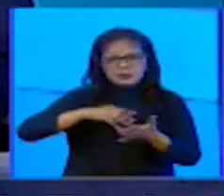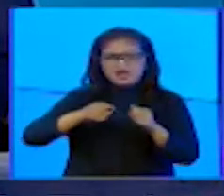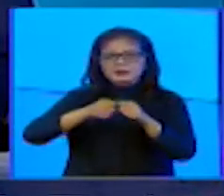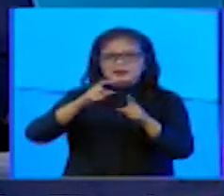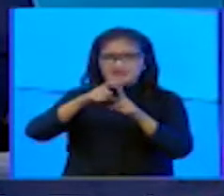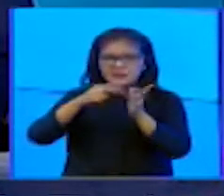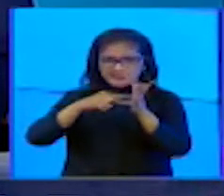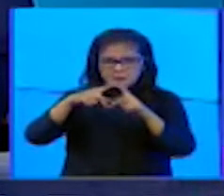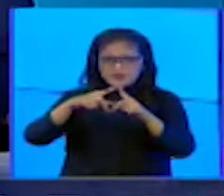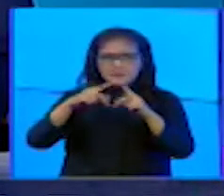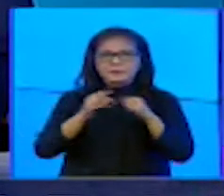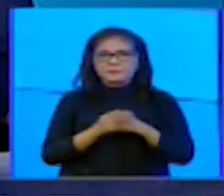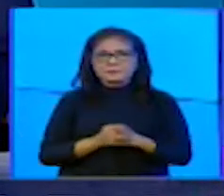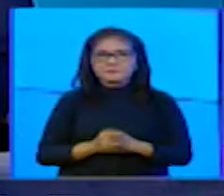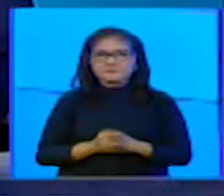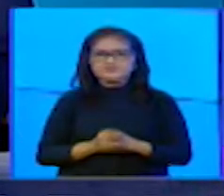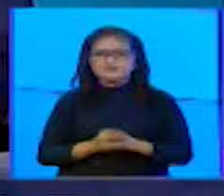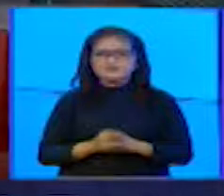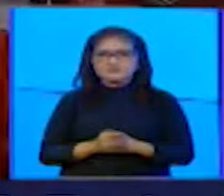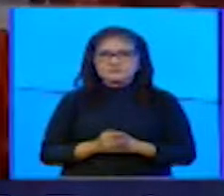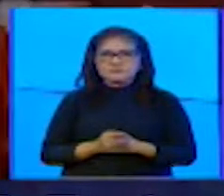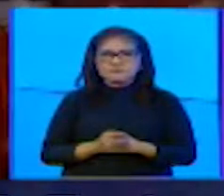count dari KPU.